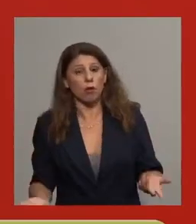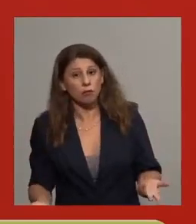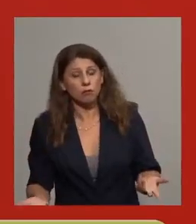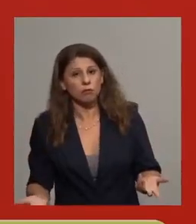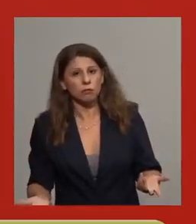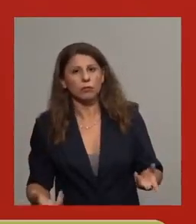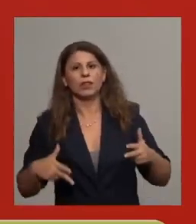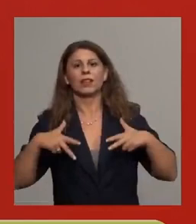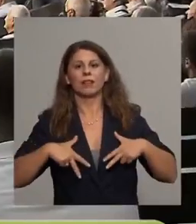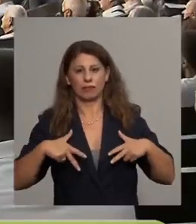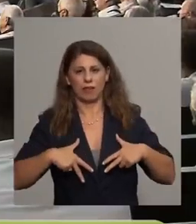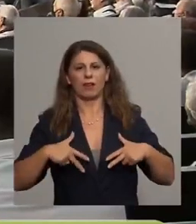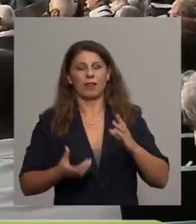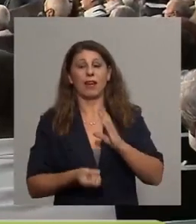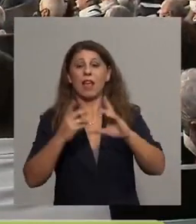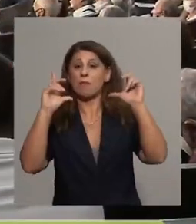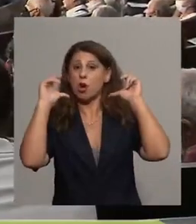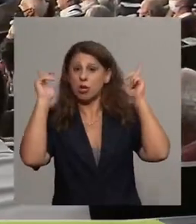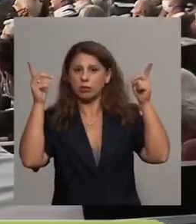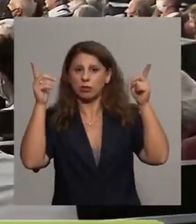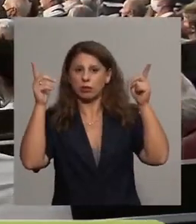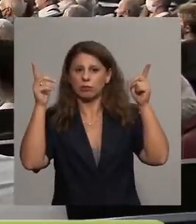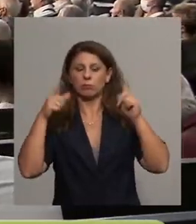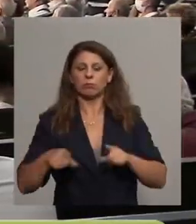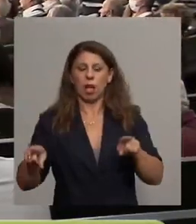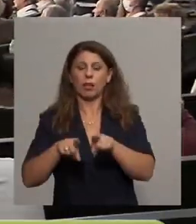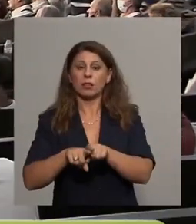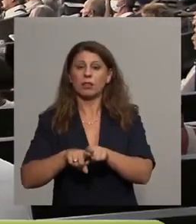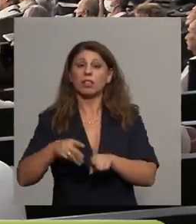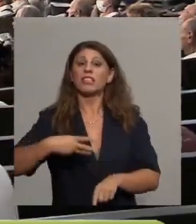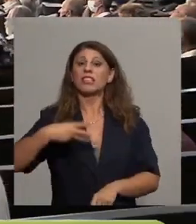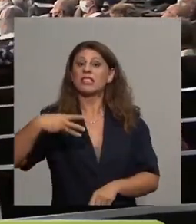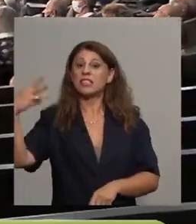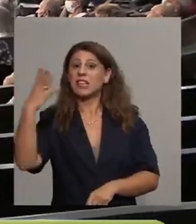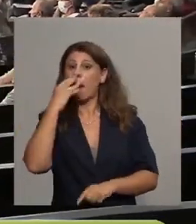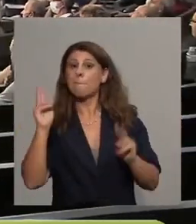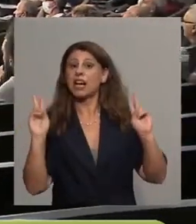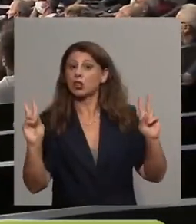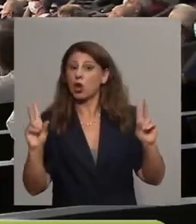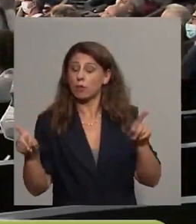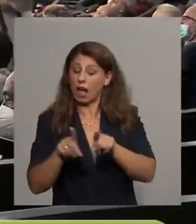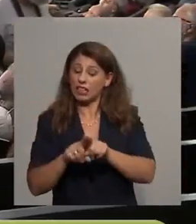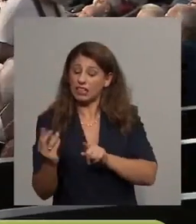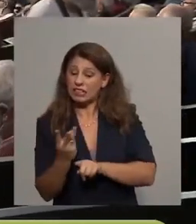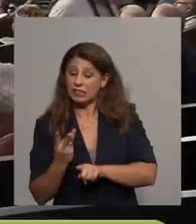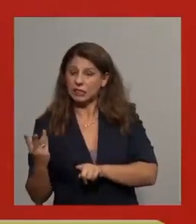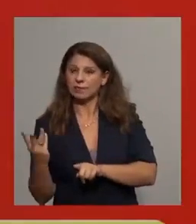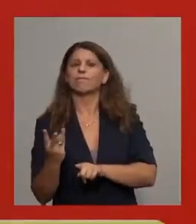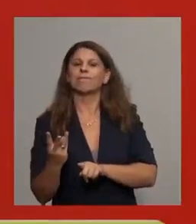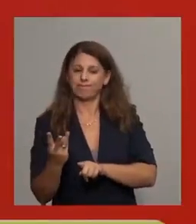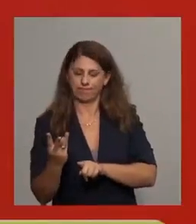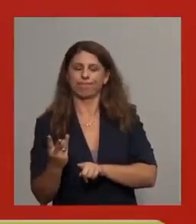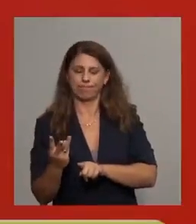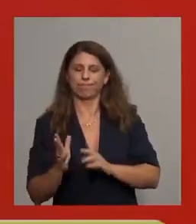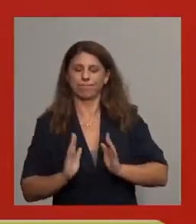της Νέας Δημοκρατίας και από κοντά ο ΣΥΡΙΖΑ και το ΠΑΣΟΚ συνεχίζουν βέβαια την